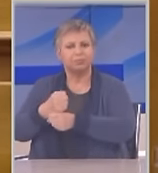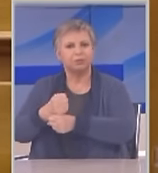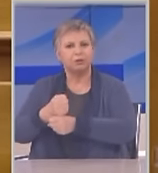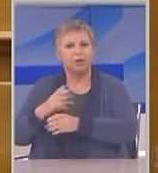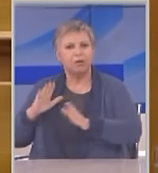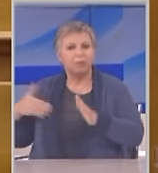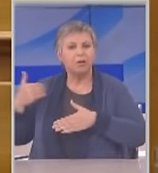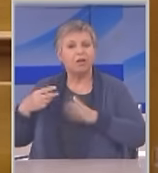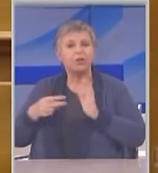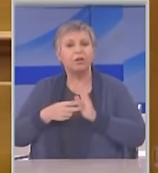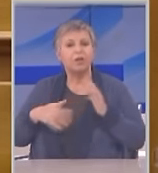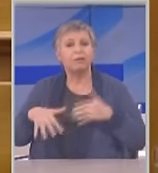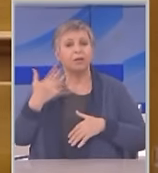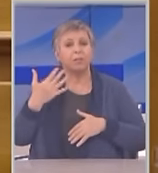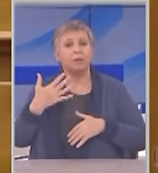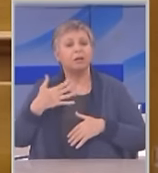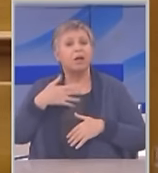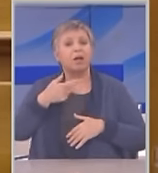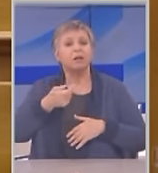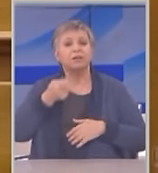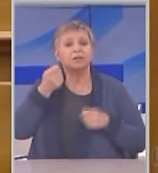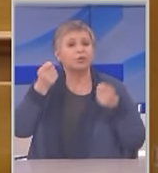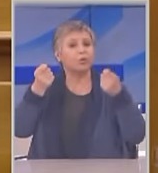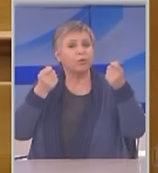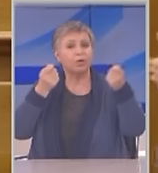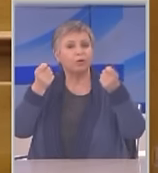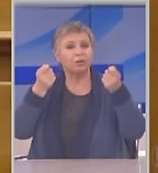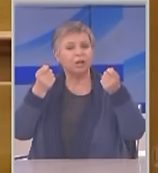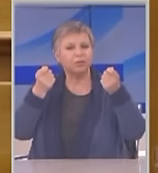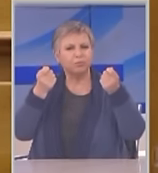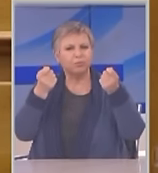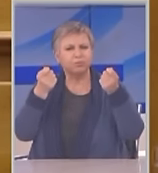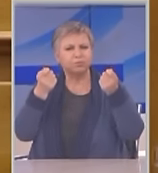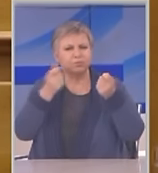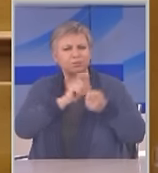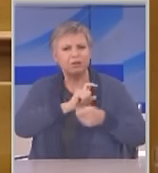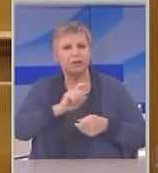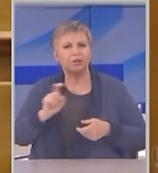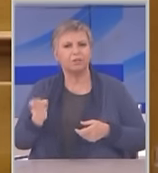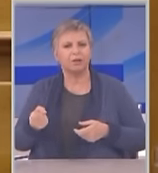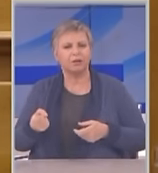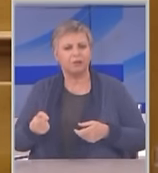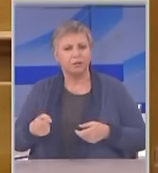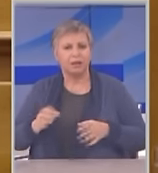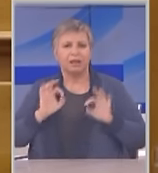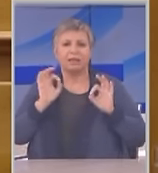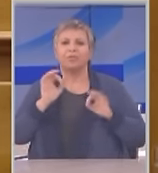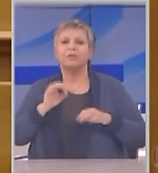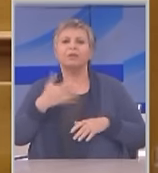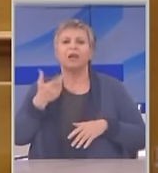από 200 εκατομμύρια ευρώ σε θαλασσοδάνεια. Και μιας και μου είπατε ότι απουσιάσει ο κύριος Μητσοτάκης, λέει, επειδή πήγε στη